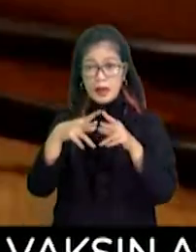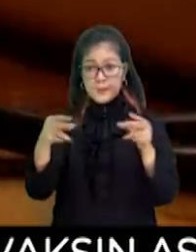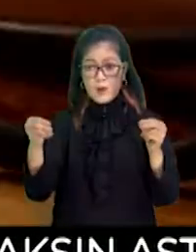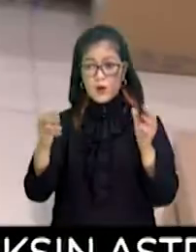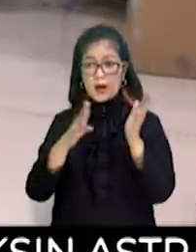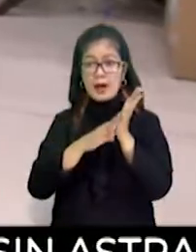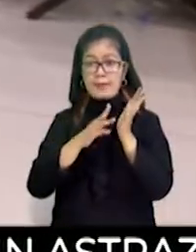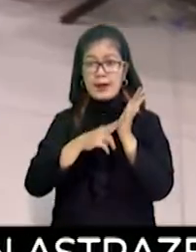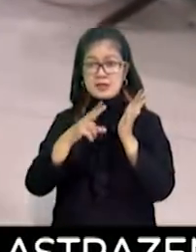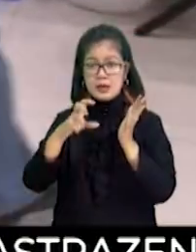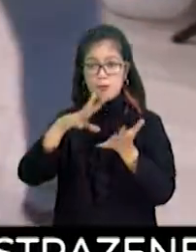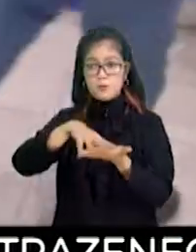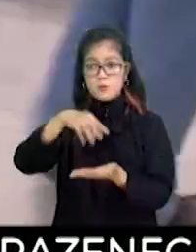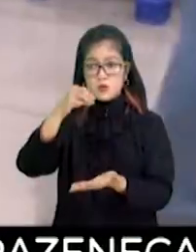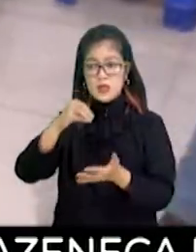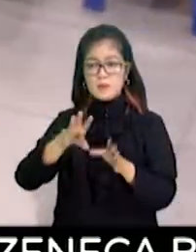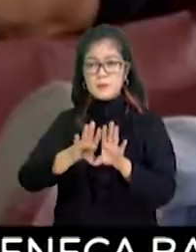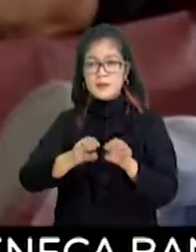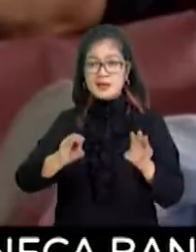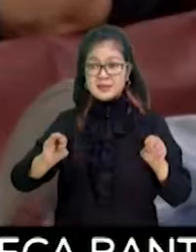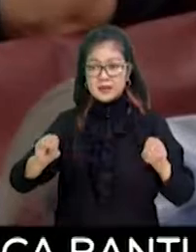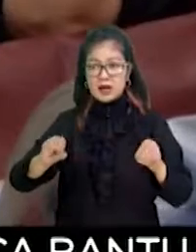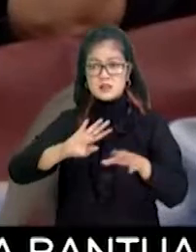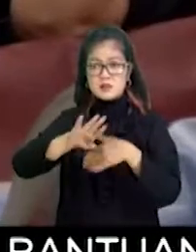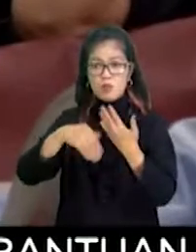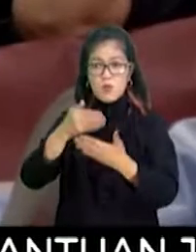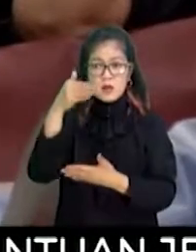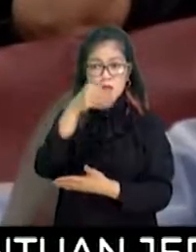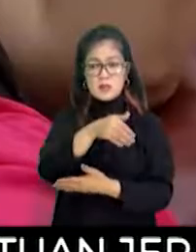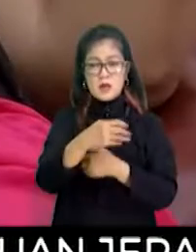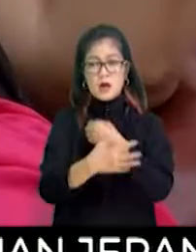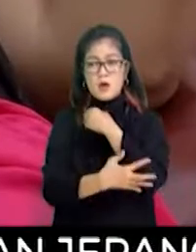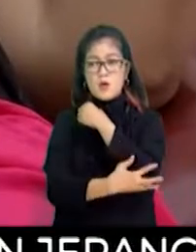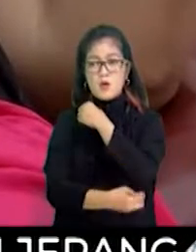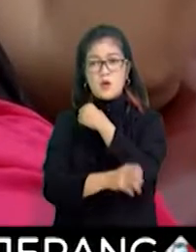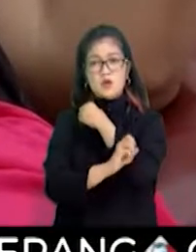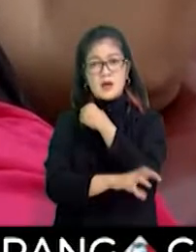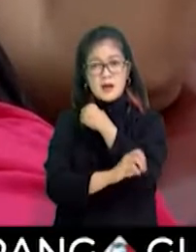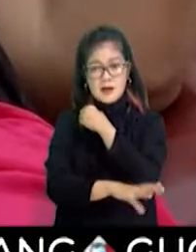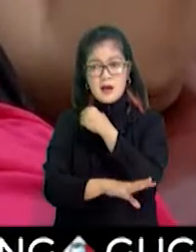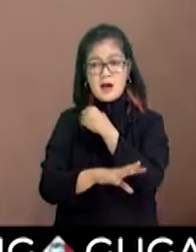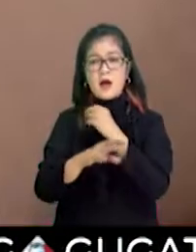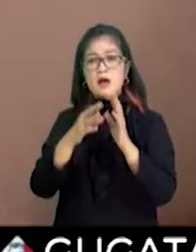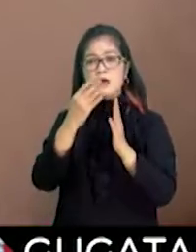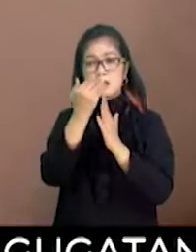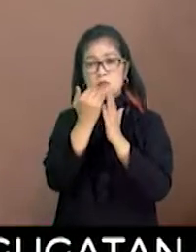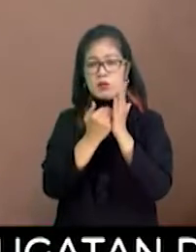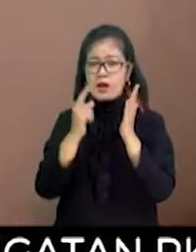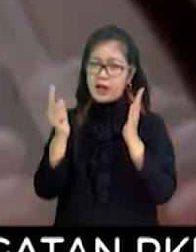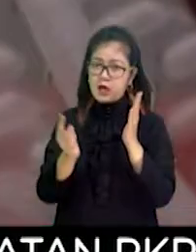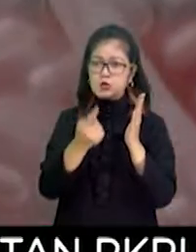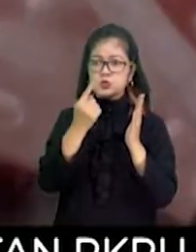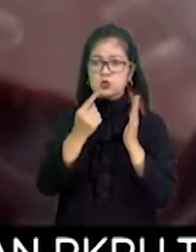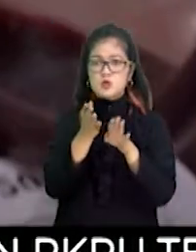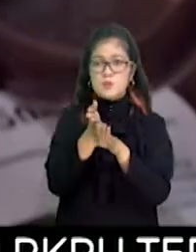donor darah diikuti karyawan dan karyawati MNC Group sejumlah prosedur wajib diketahui bagi para calon pendonor sebelum